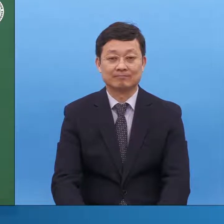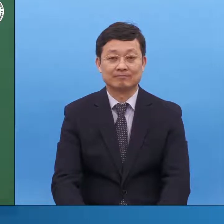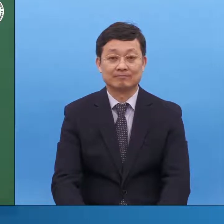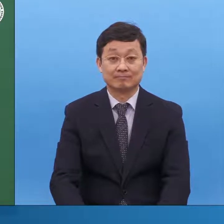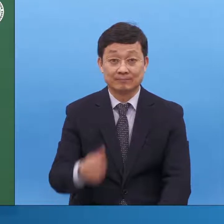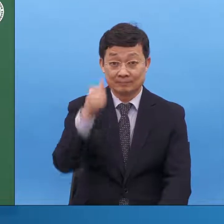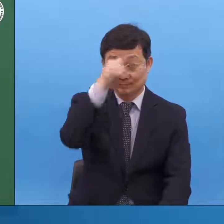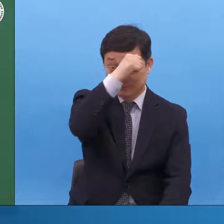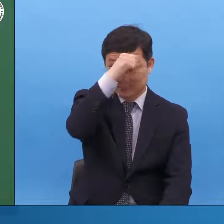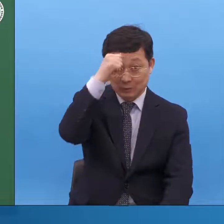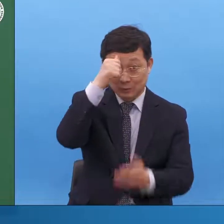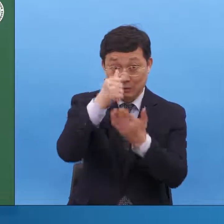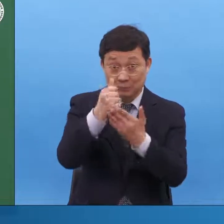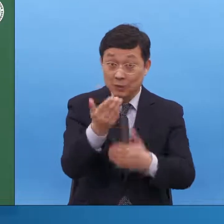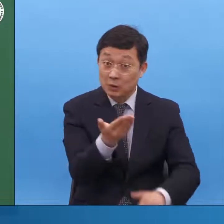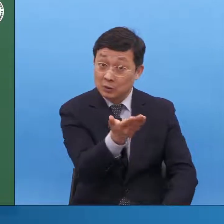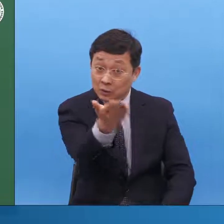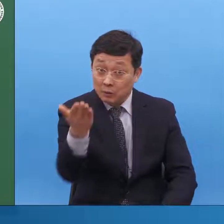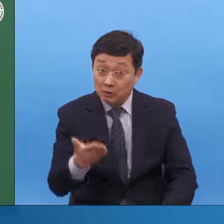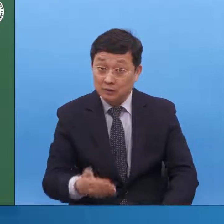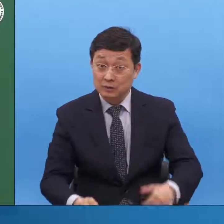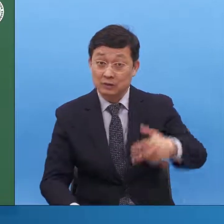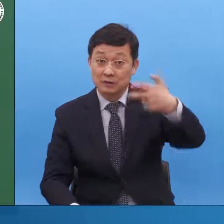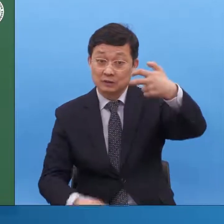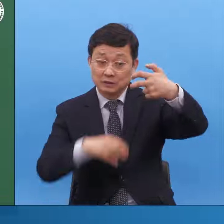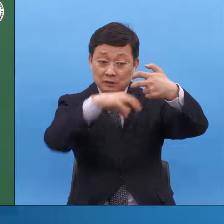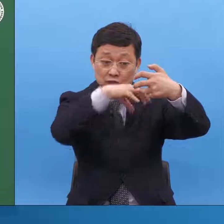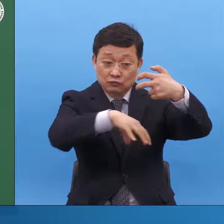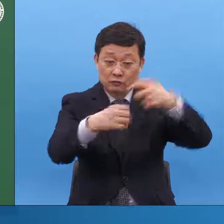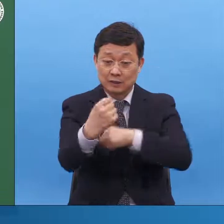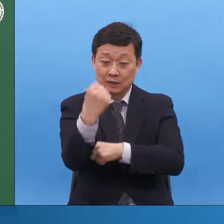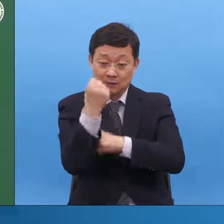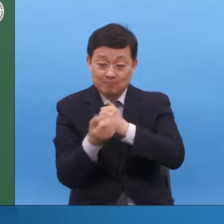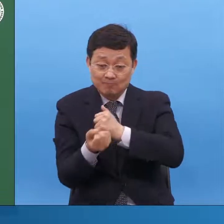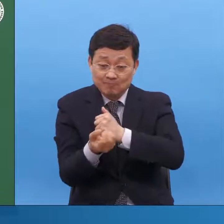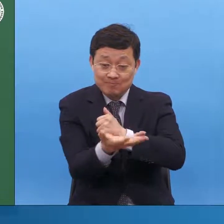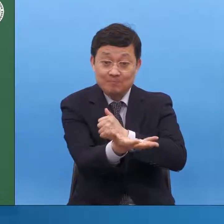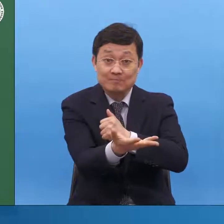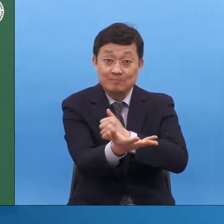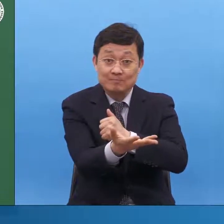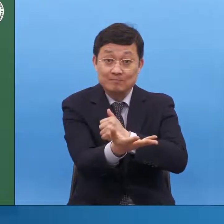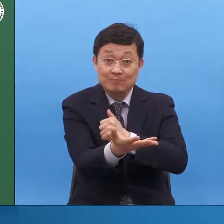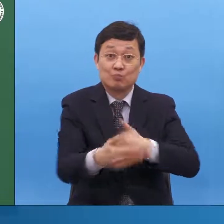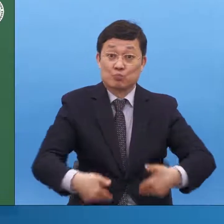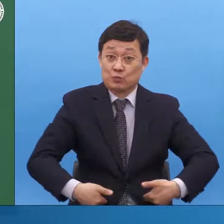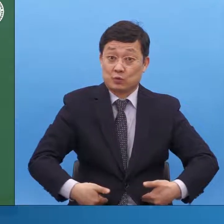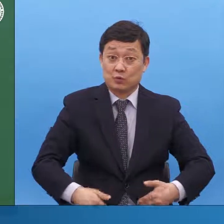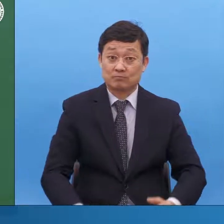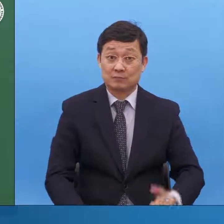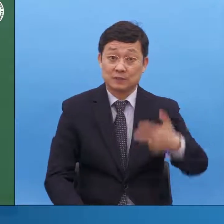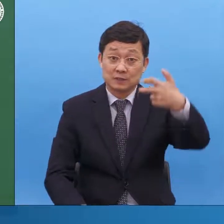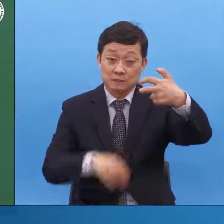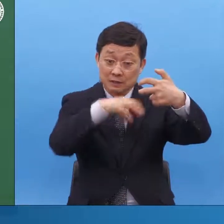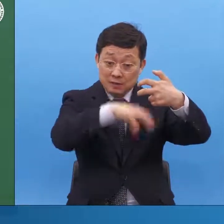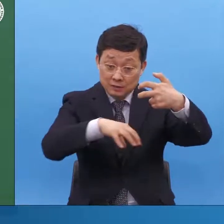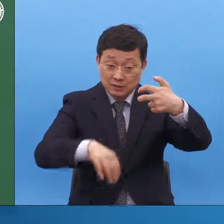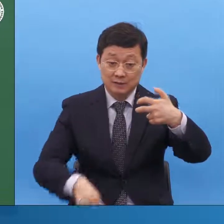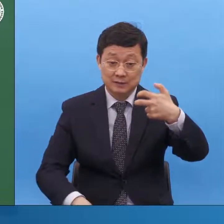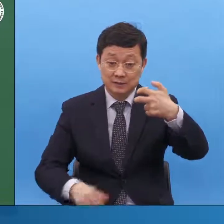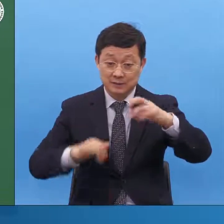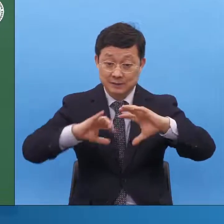이 영향이 있어야 됩니다. And so our church officers or elders, you must absolutely have this 70 여러분이 influences. 70인 현장, 제자,